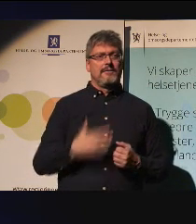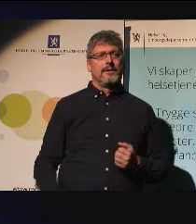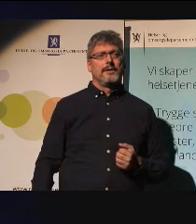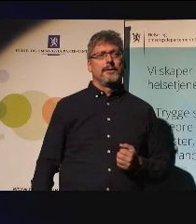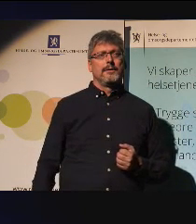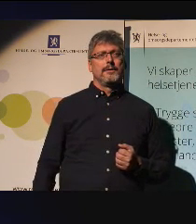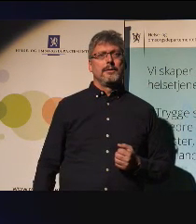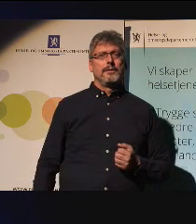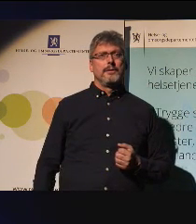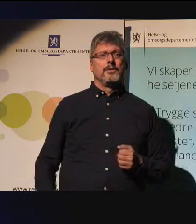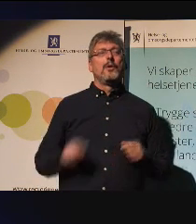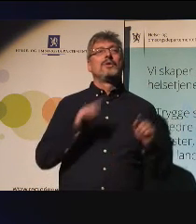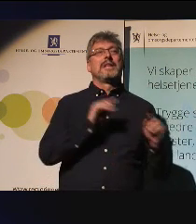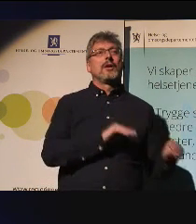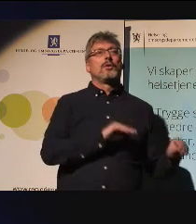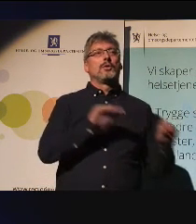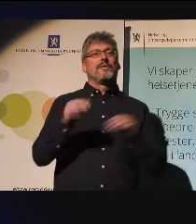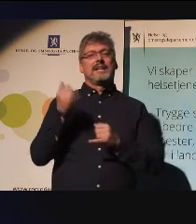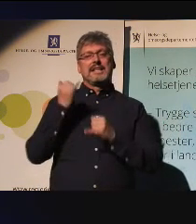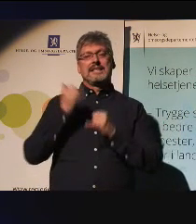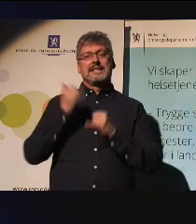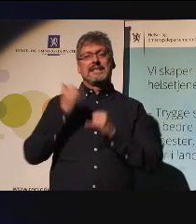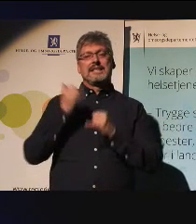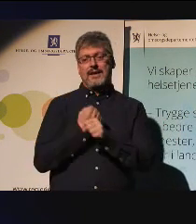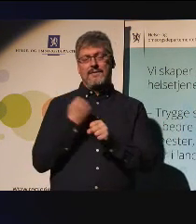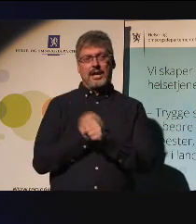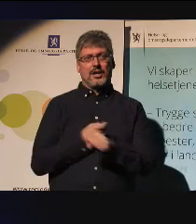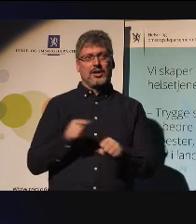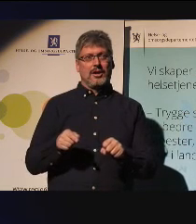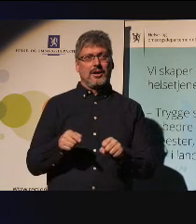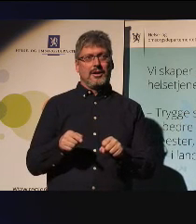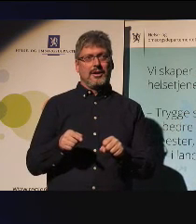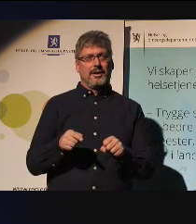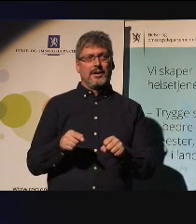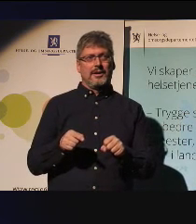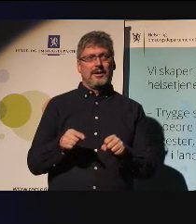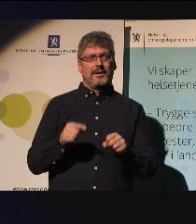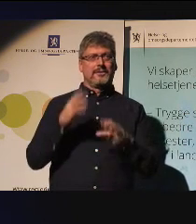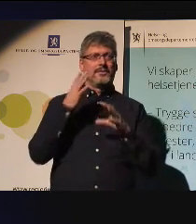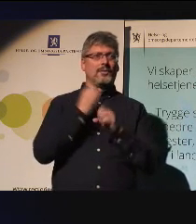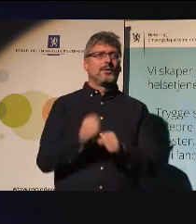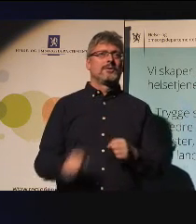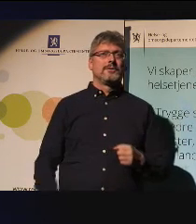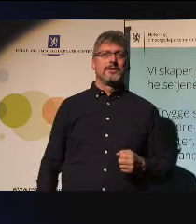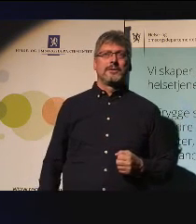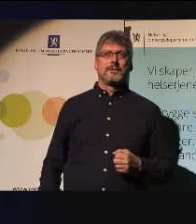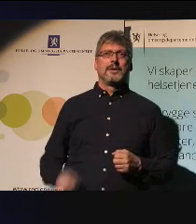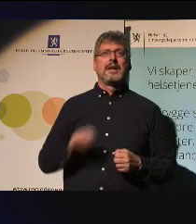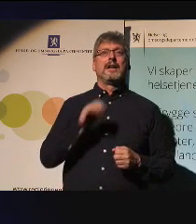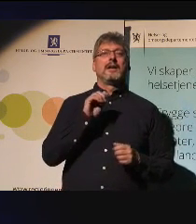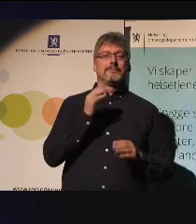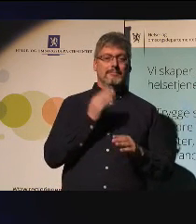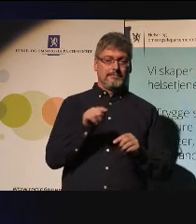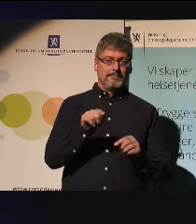Og det bringer meg over til det siste verktøyet som brukes all for lite, nemlig mestring.